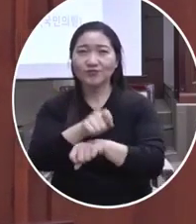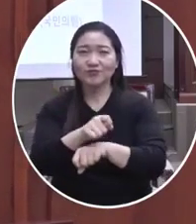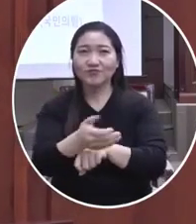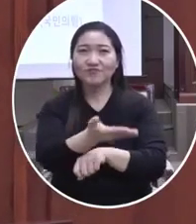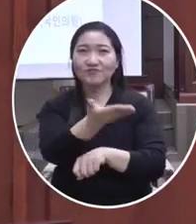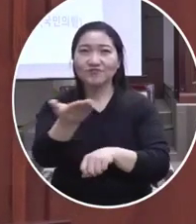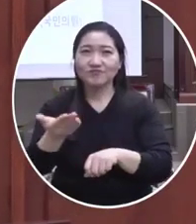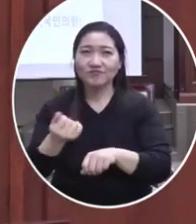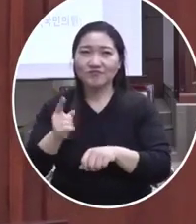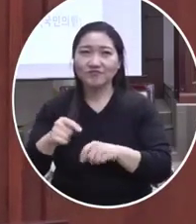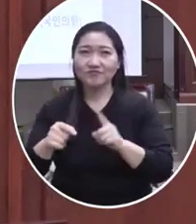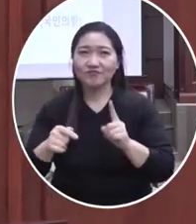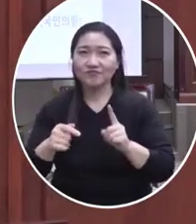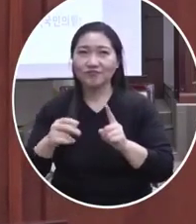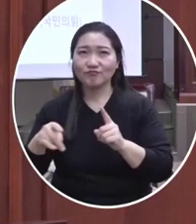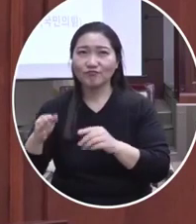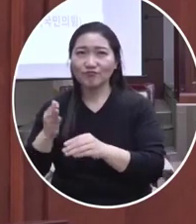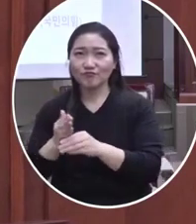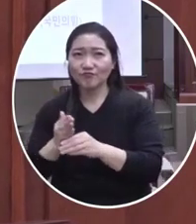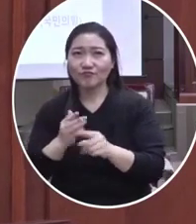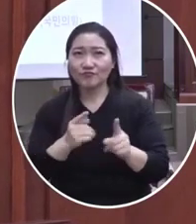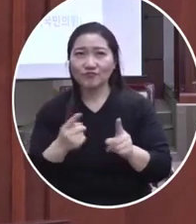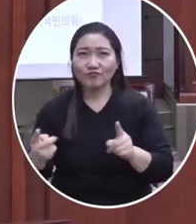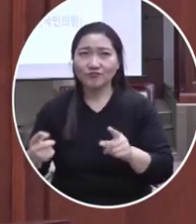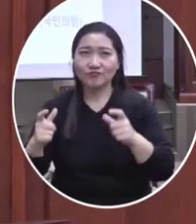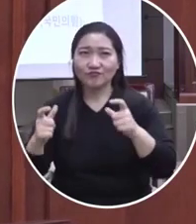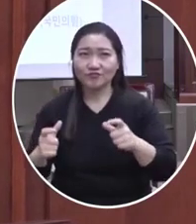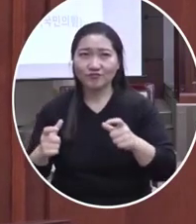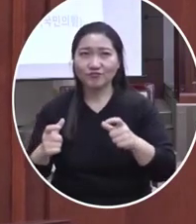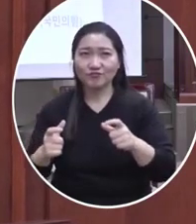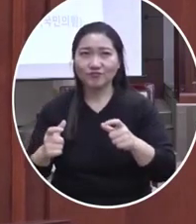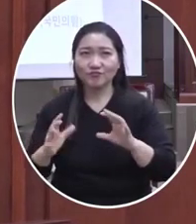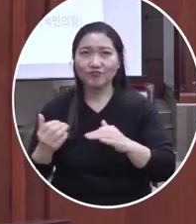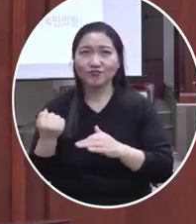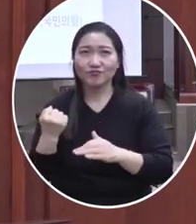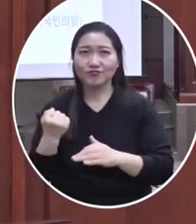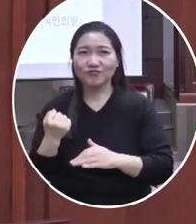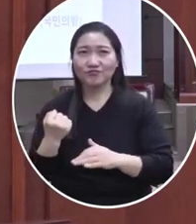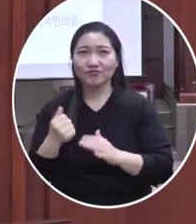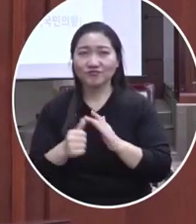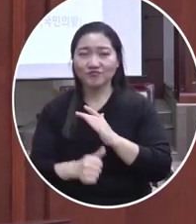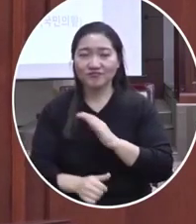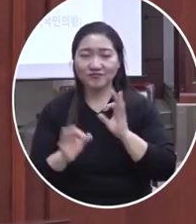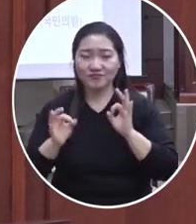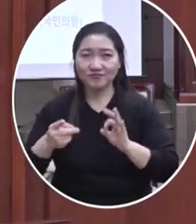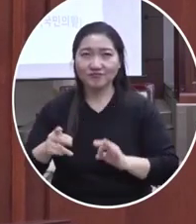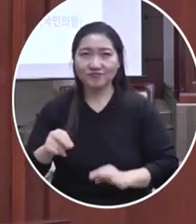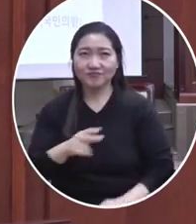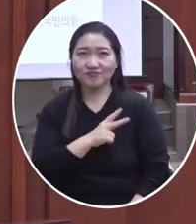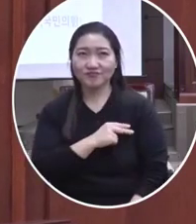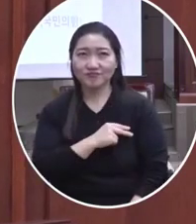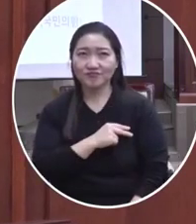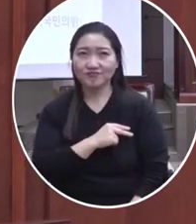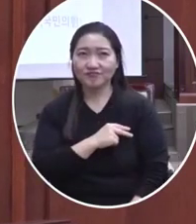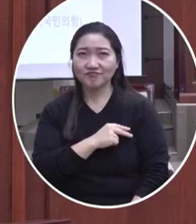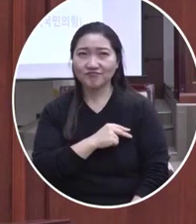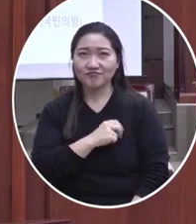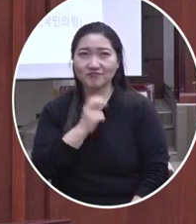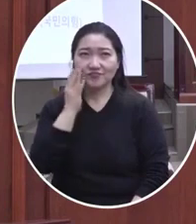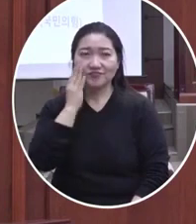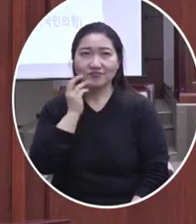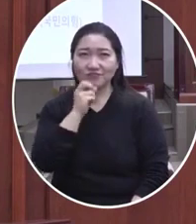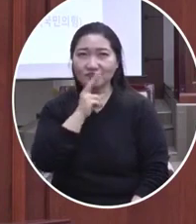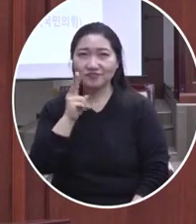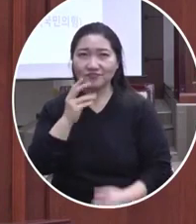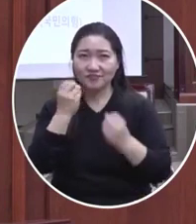여러분 안녕하십니까 하일동 중계본동 중개 일동을 지역으로 둔 국민의 힘 언내 대표 김경태 의원입니다 희망찬